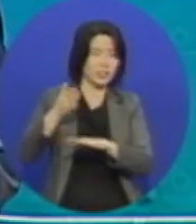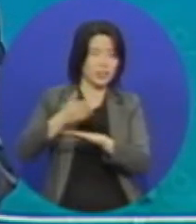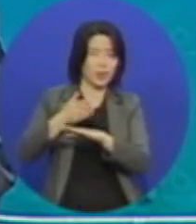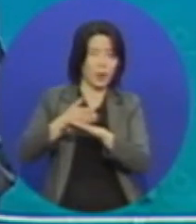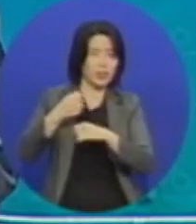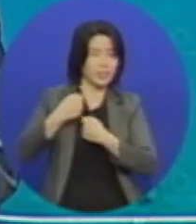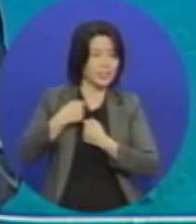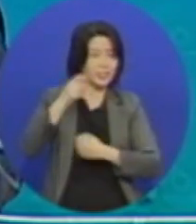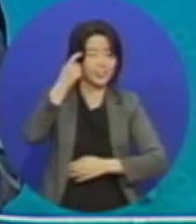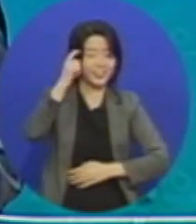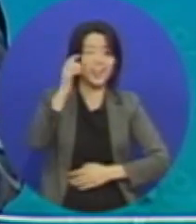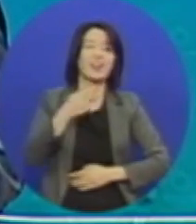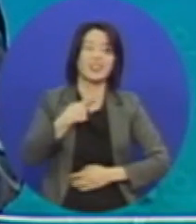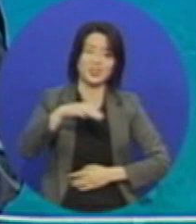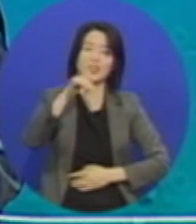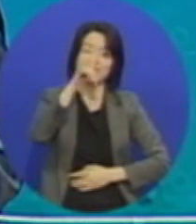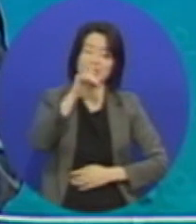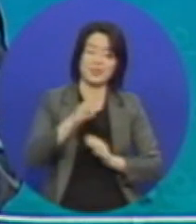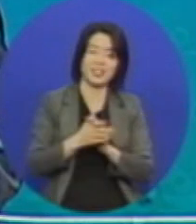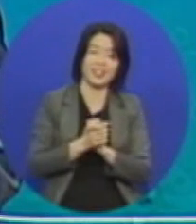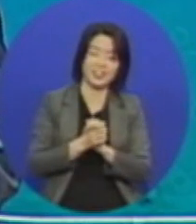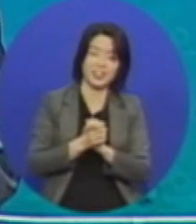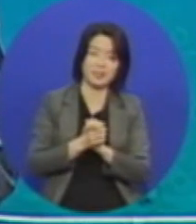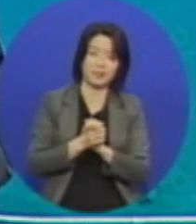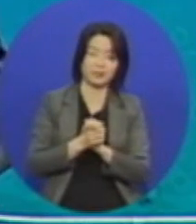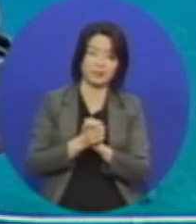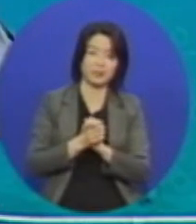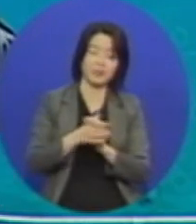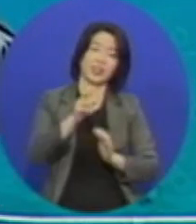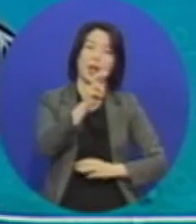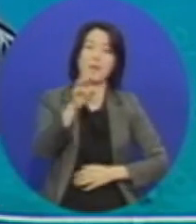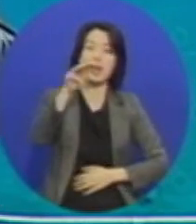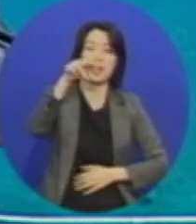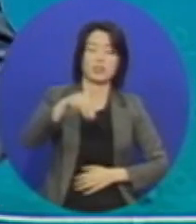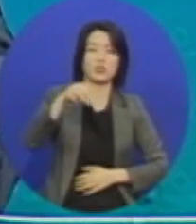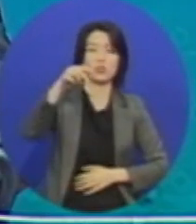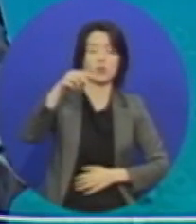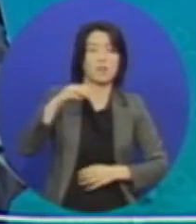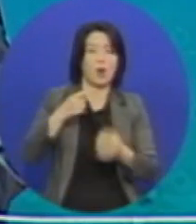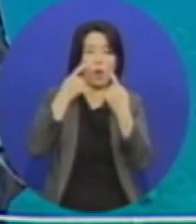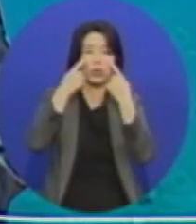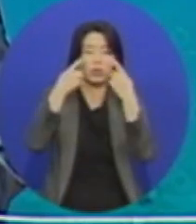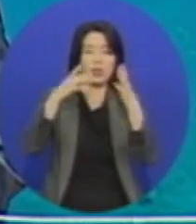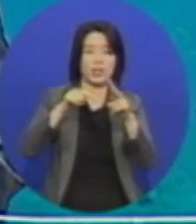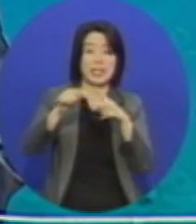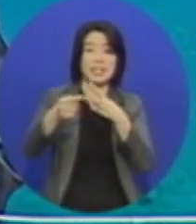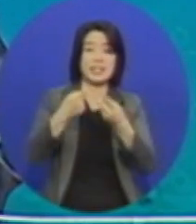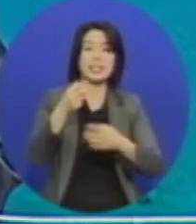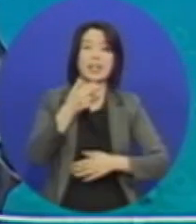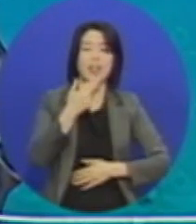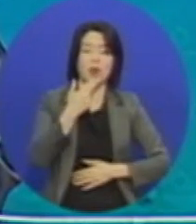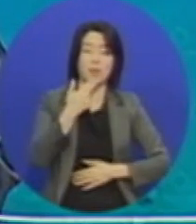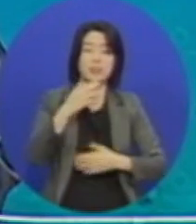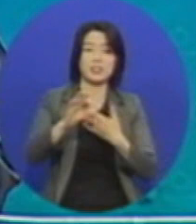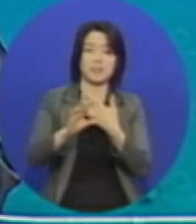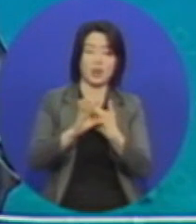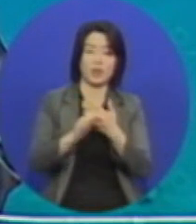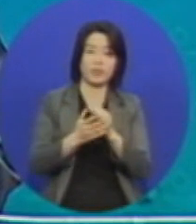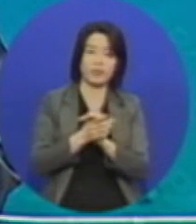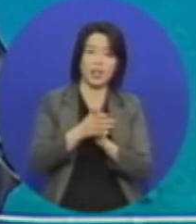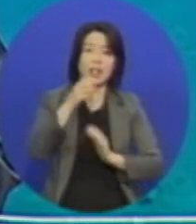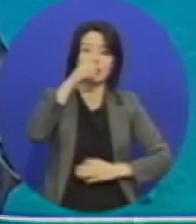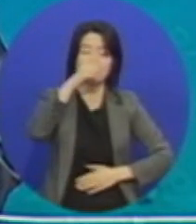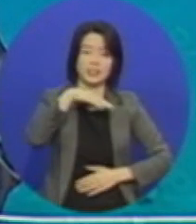보다 그런 생각을 했던 적도 있었어요 맥주 감사 절에 대한 정확한 이해가 없으면 그러면 그저